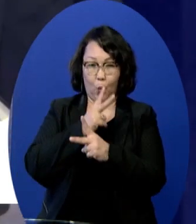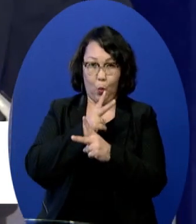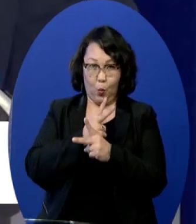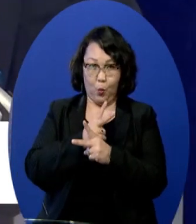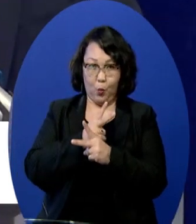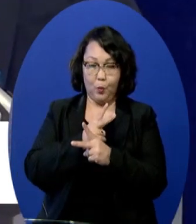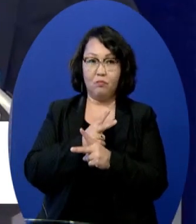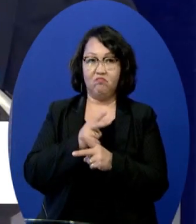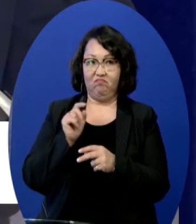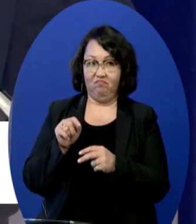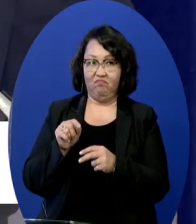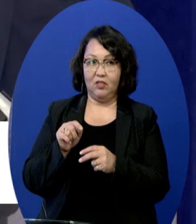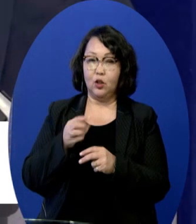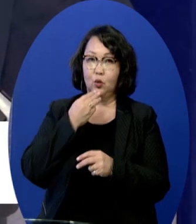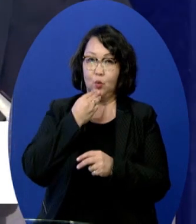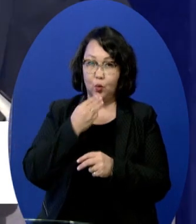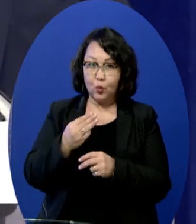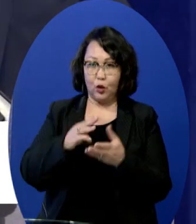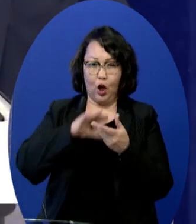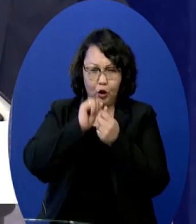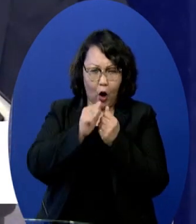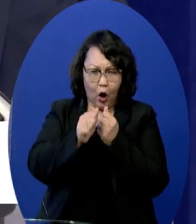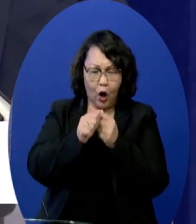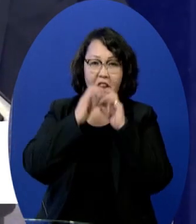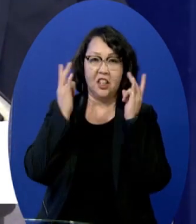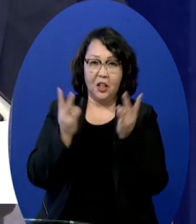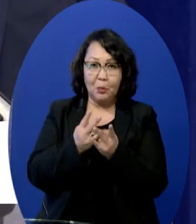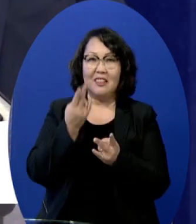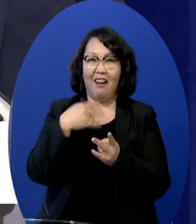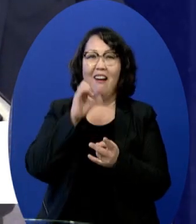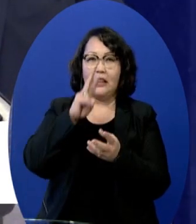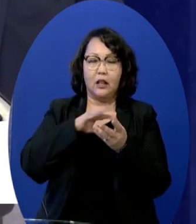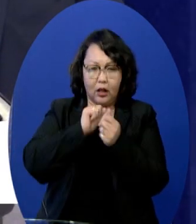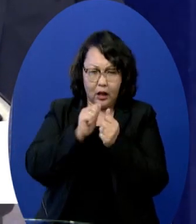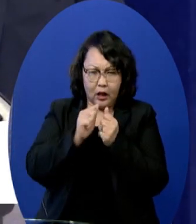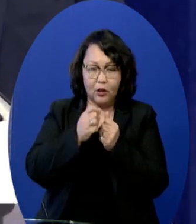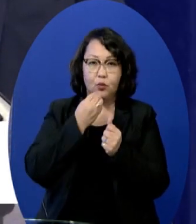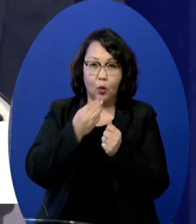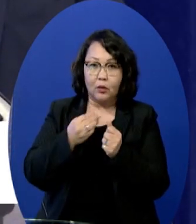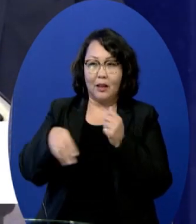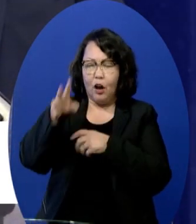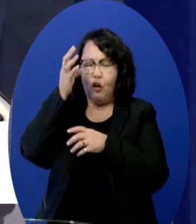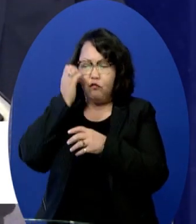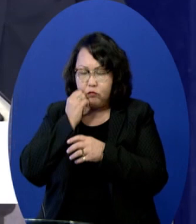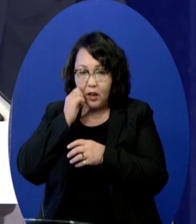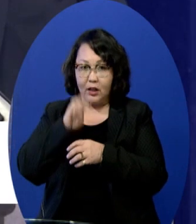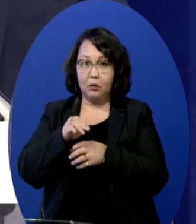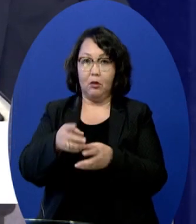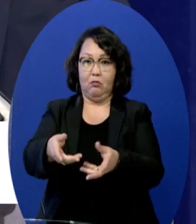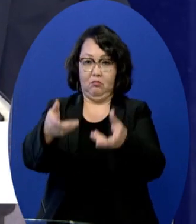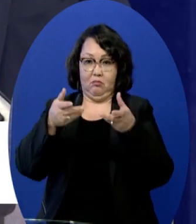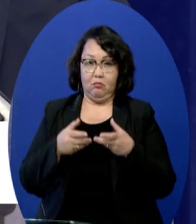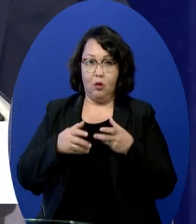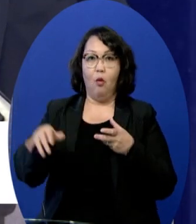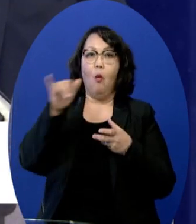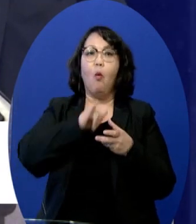бидний шударгаар төссөн нийгмийн даатгалын шимтгэлийг тэтгэвэр авахуд буцааж өгөхдөө улс бас